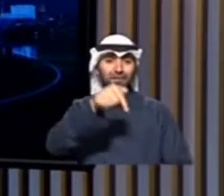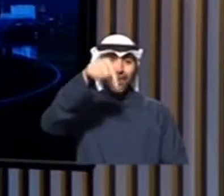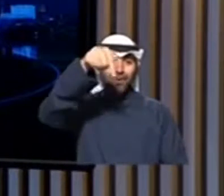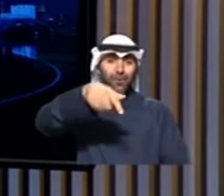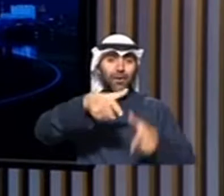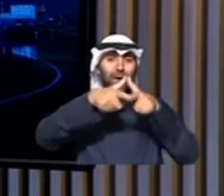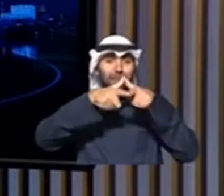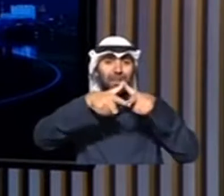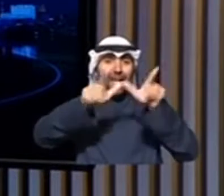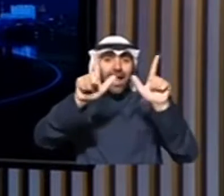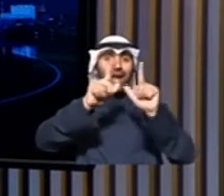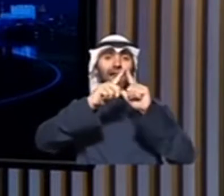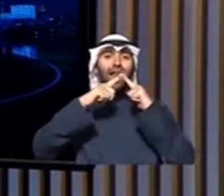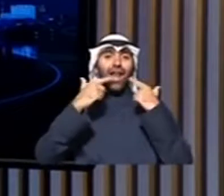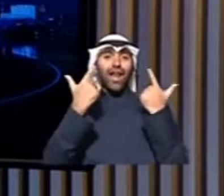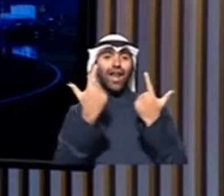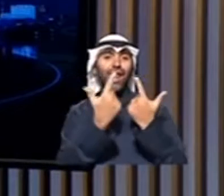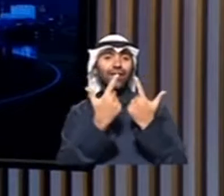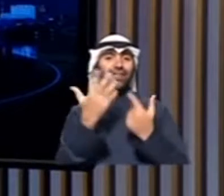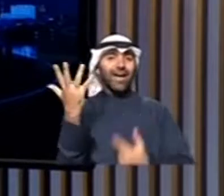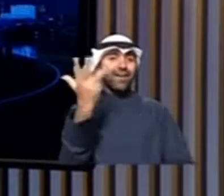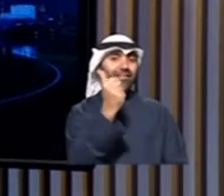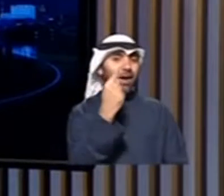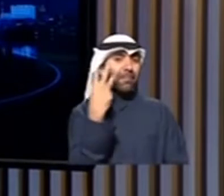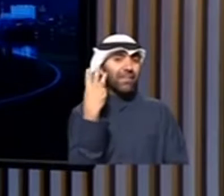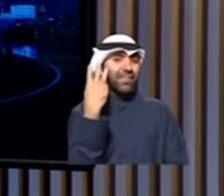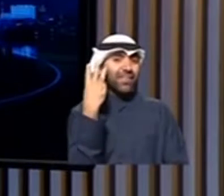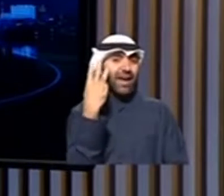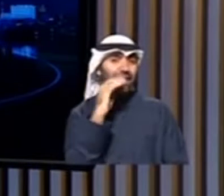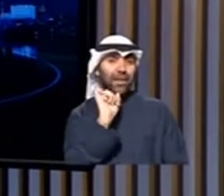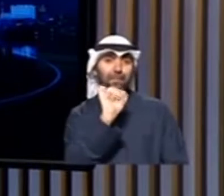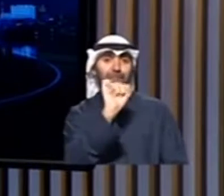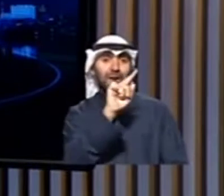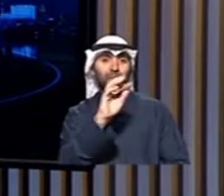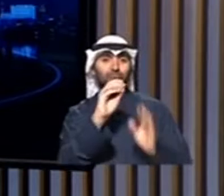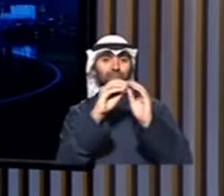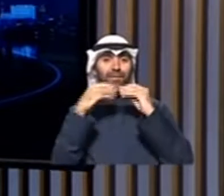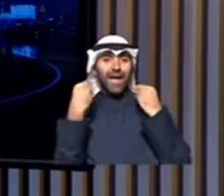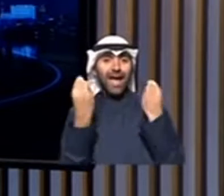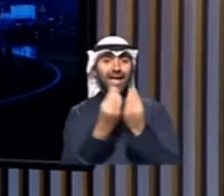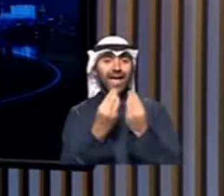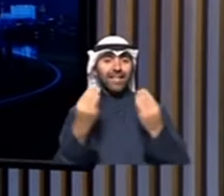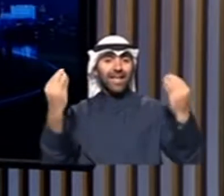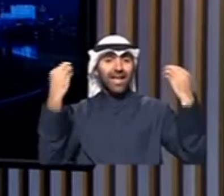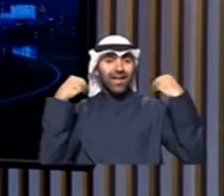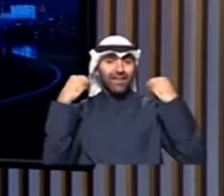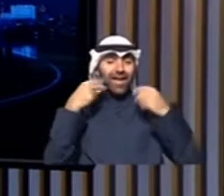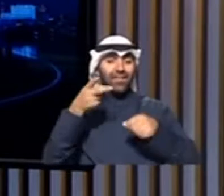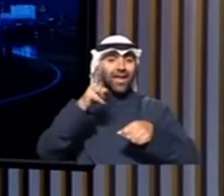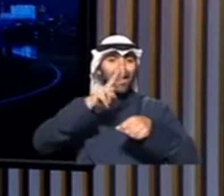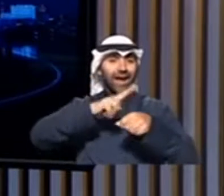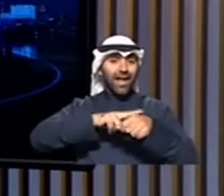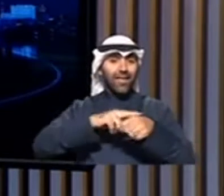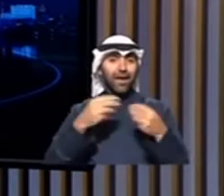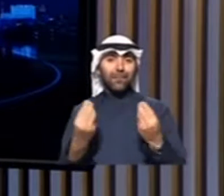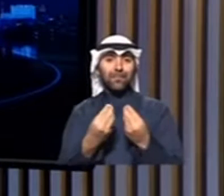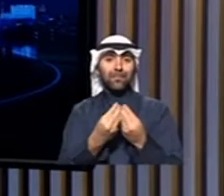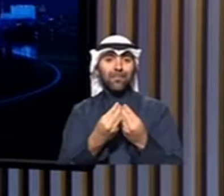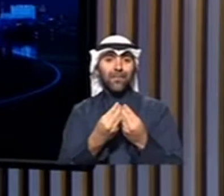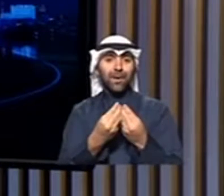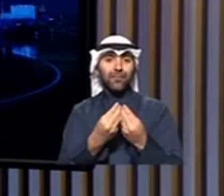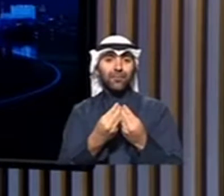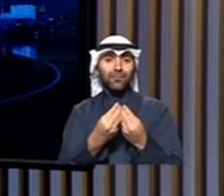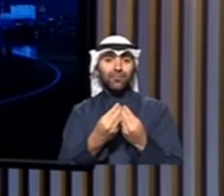أعلنت اللجنة الثلاثية المعنية بعودة النشاط الرياضي والمكونة من الهيئة العامة للرياضة واللجنة الأولمبية ووزارة